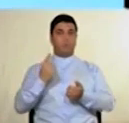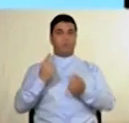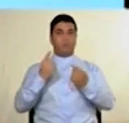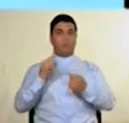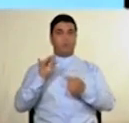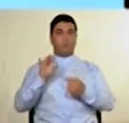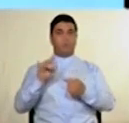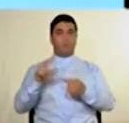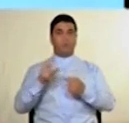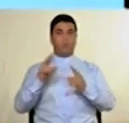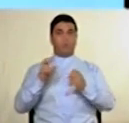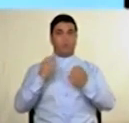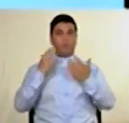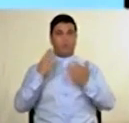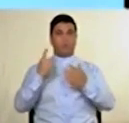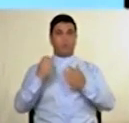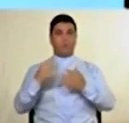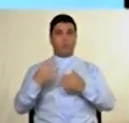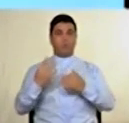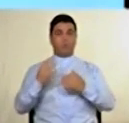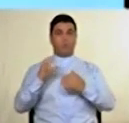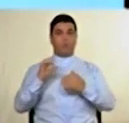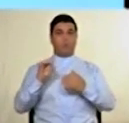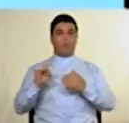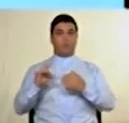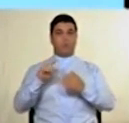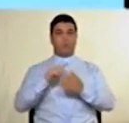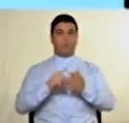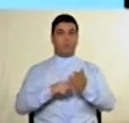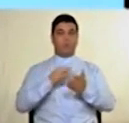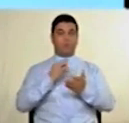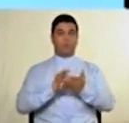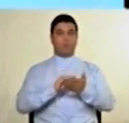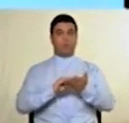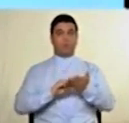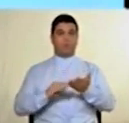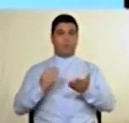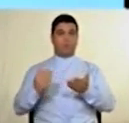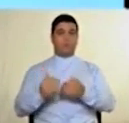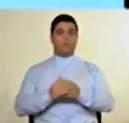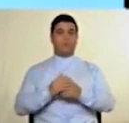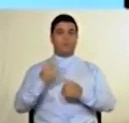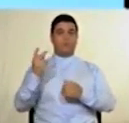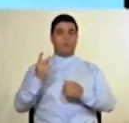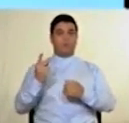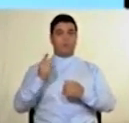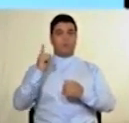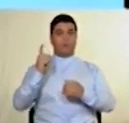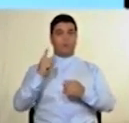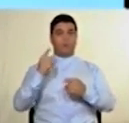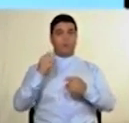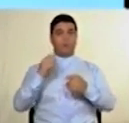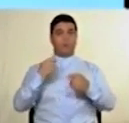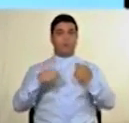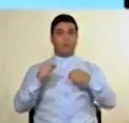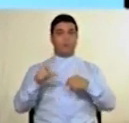Ipak yo'li mavzusini o'qing va 144-sahifadagi savollarga javob yozing. İkinci, qadimgi savdo